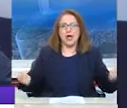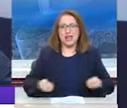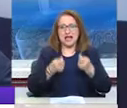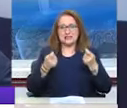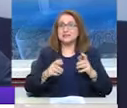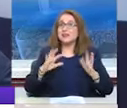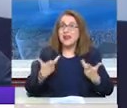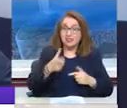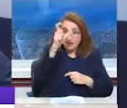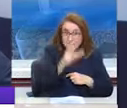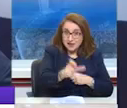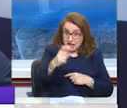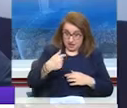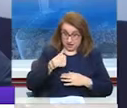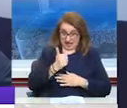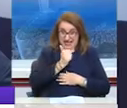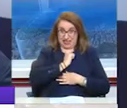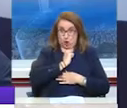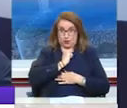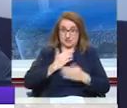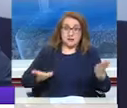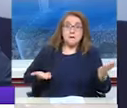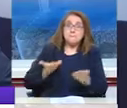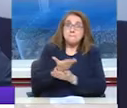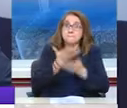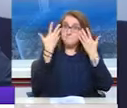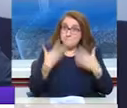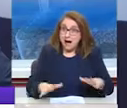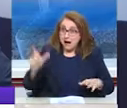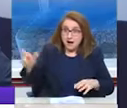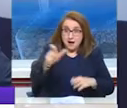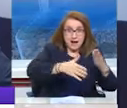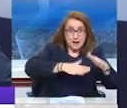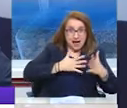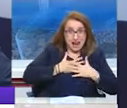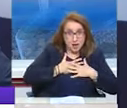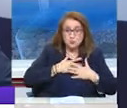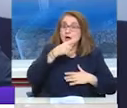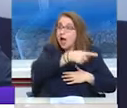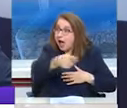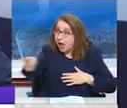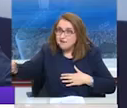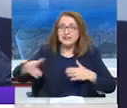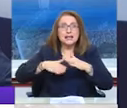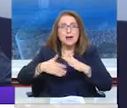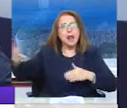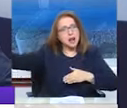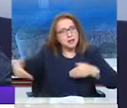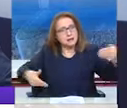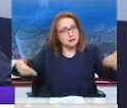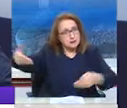να συμπληρώσουν τα ειδικά ηλεκτρονικά έντυπα τόσο για τη μείωση 40% του μισθώματος της πρώτης